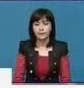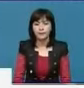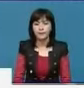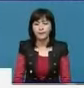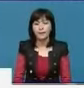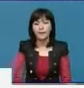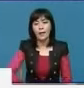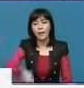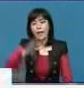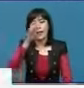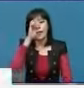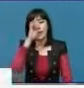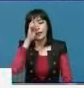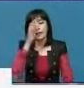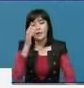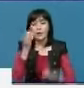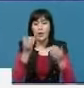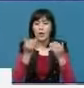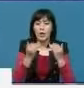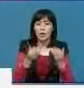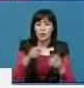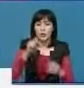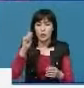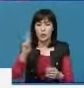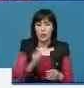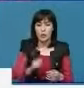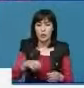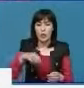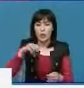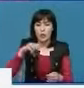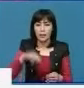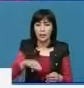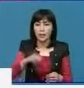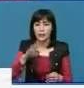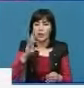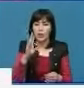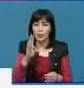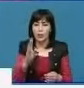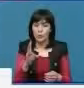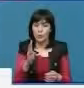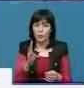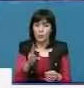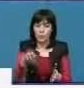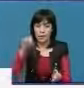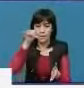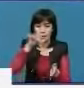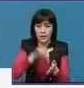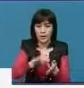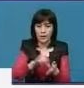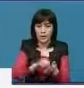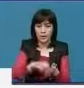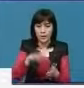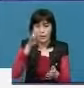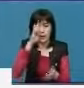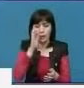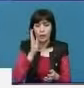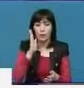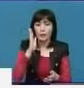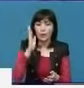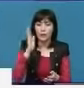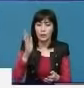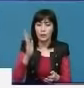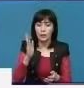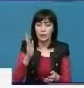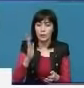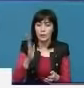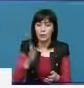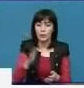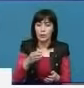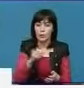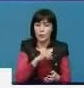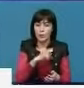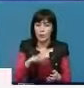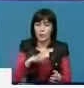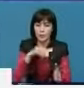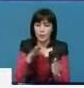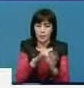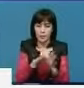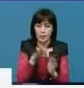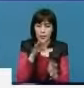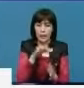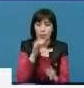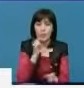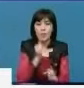Елдегі саяси науқаннан соғыс ардагері Тәжі Нұрғожаевты сырт қалмады. Ел болашағына бейжай қарамайтын майдангер өз таңдауын